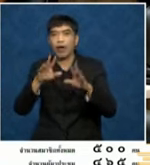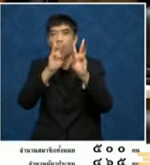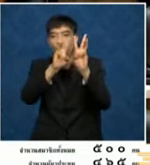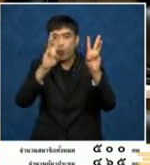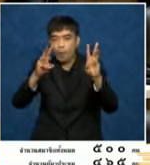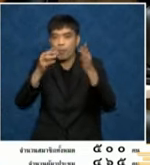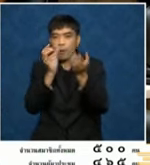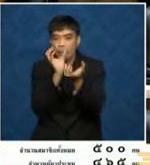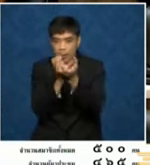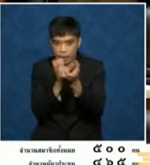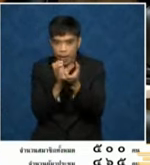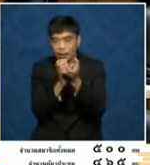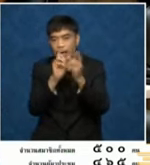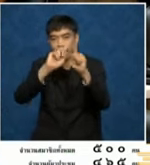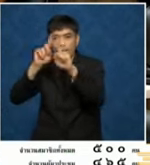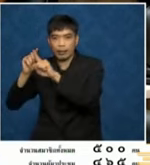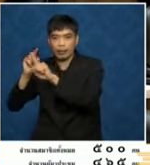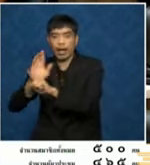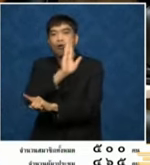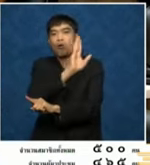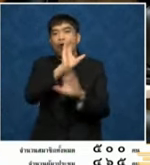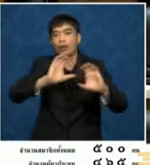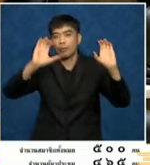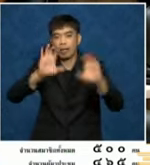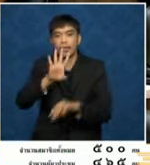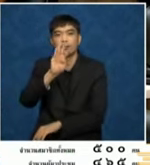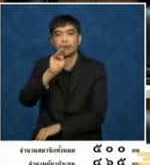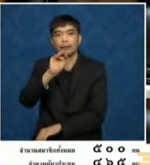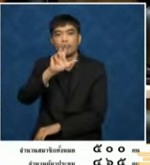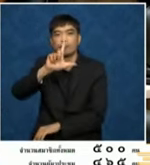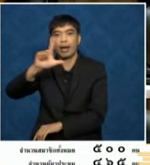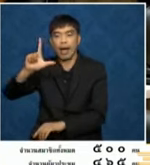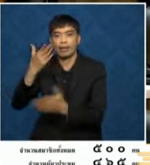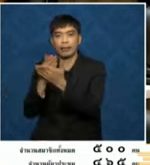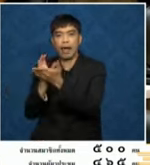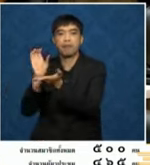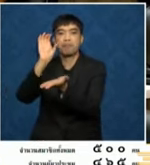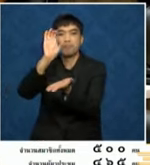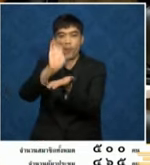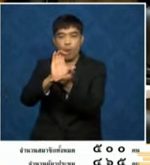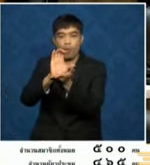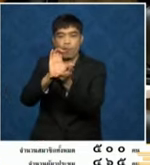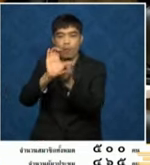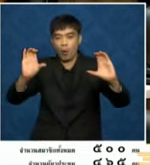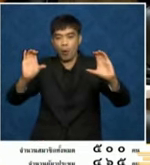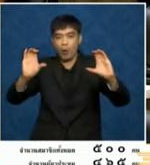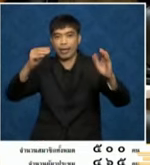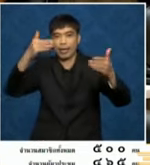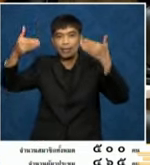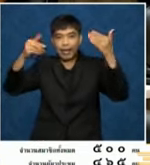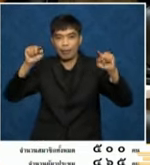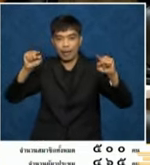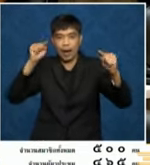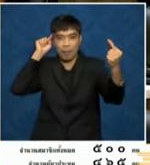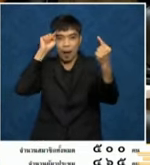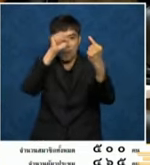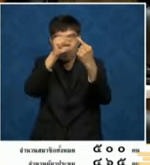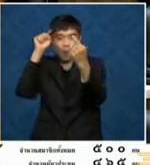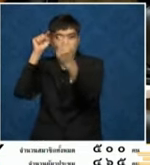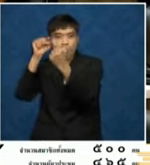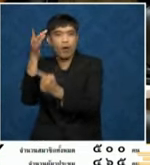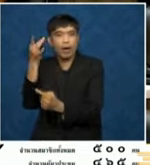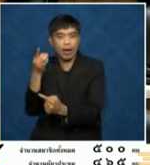ไลน์ในเว็บไซต์ภาครัฐอีก40ล้านบาทนะครับซึ่งทั้ง2กิจกรรมนี้มีเป้าหมายว่าอยากจะให้75หน่ว